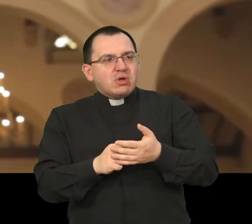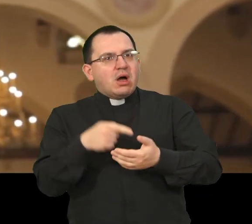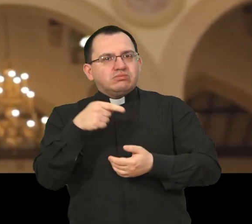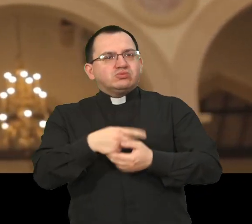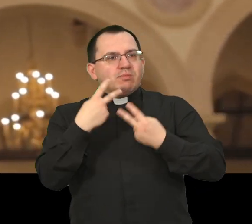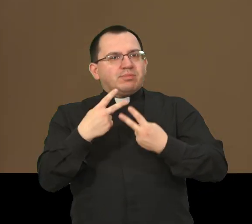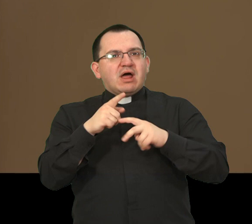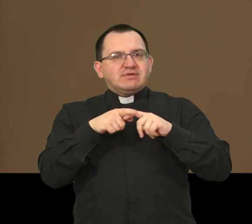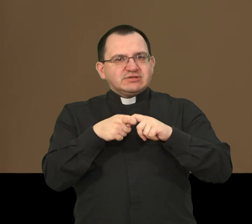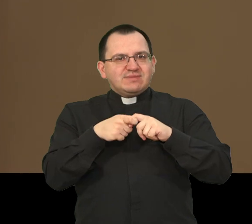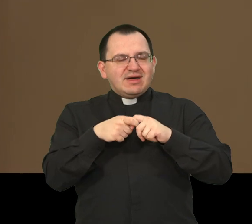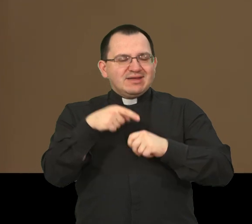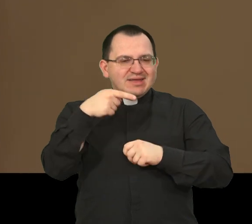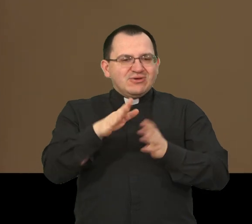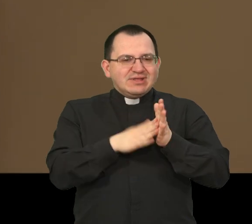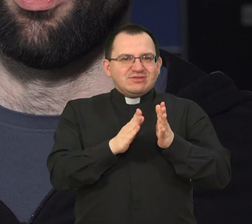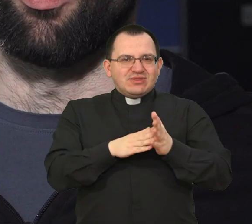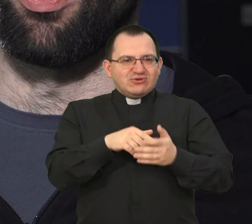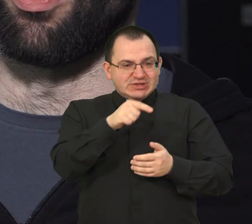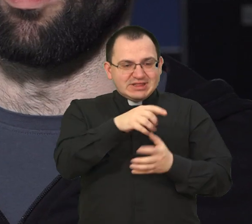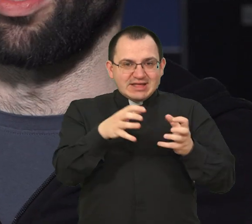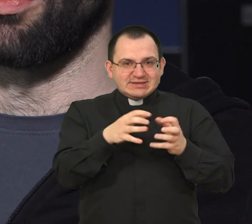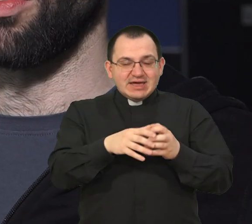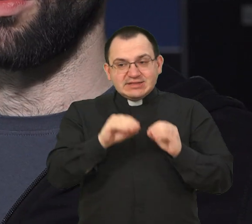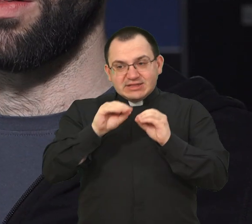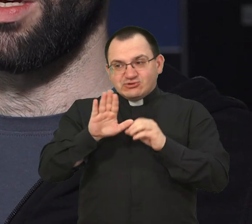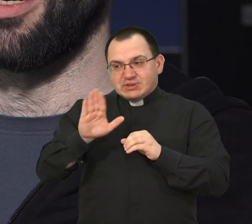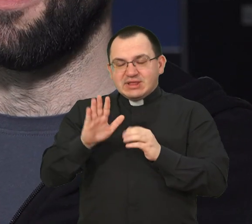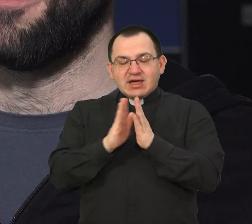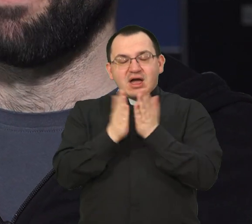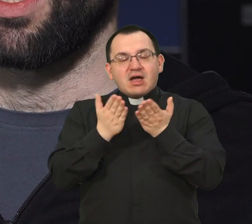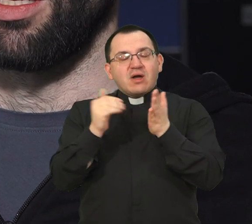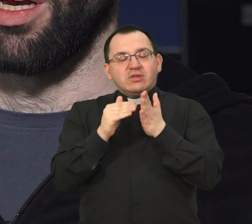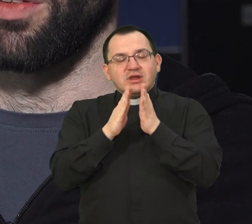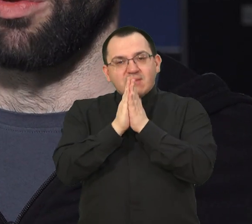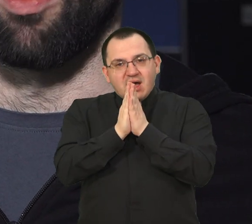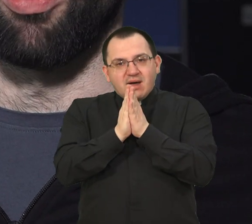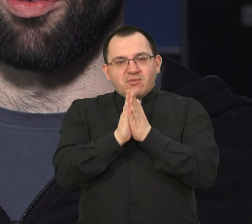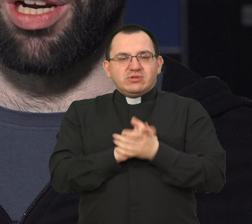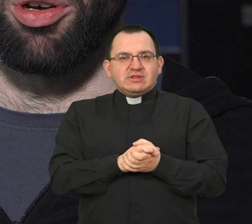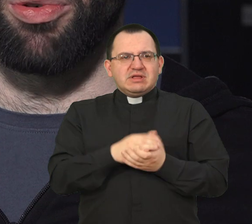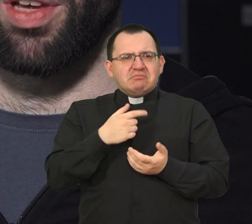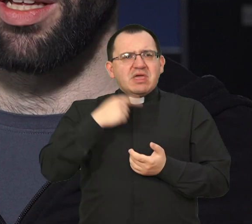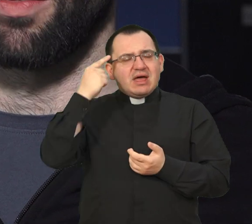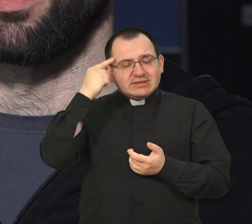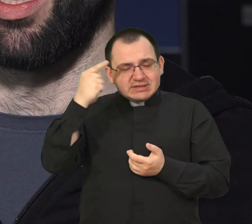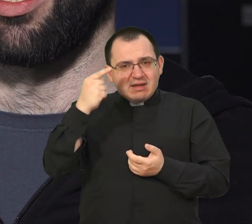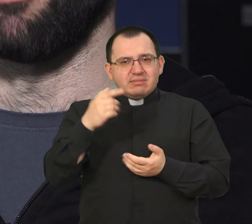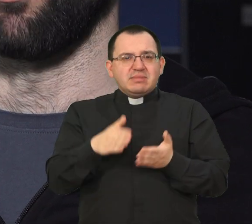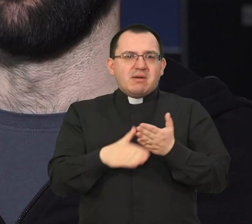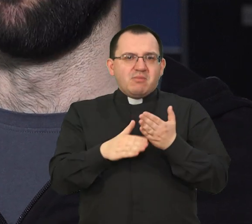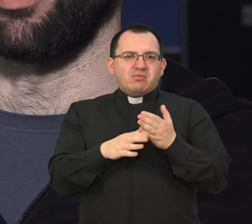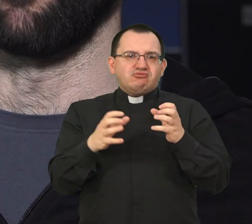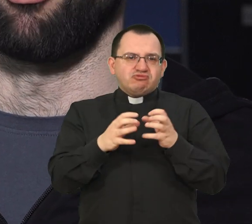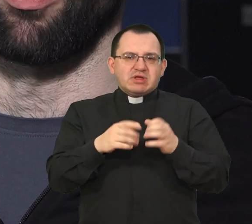često svjedoči da ga je zajednica naučila i molit u nekim situacijama. I ja znam da je on puno primio po zajednici, ali